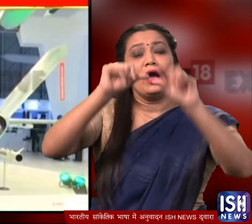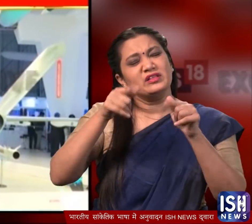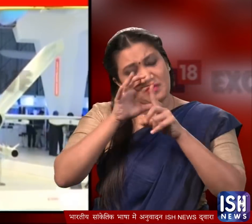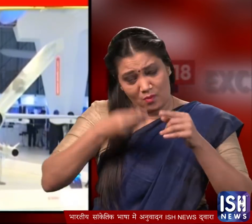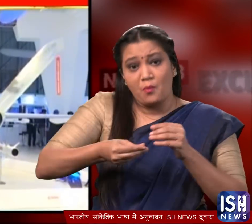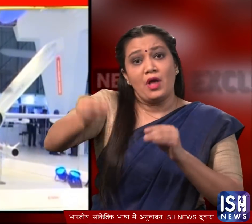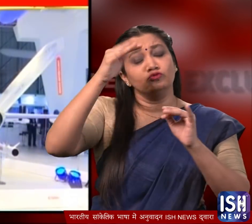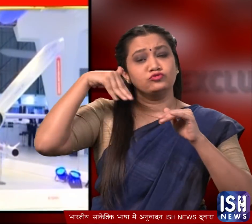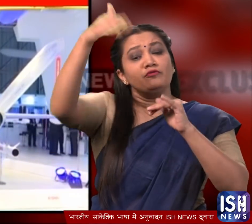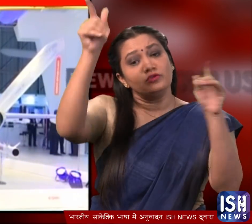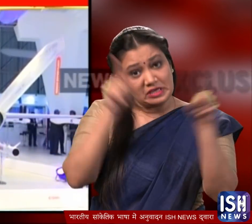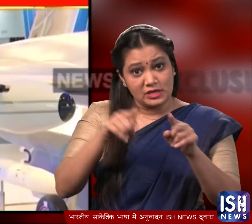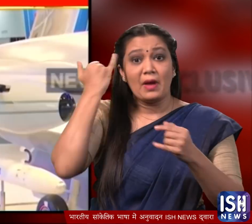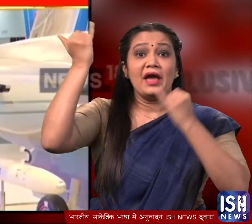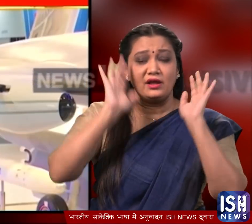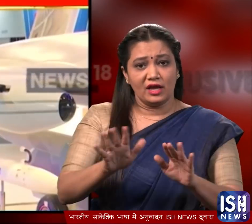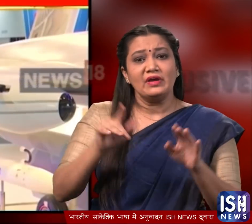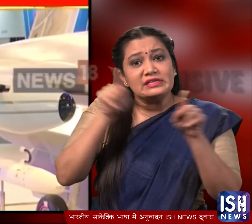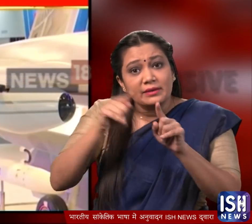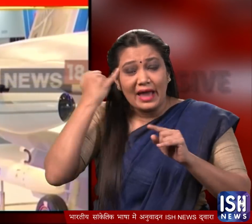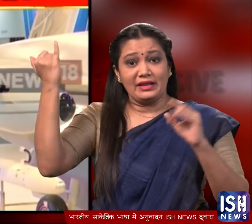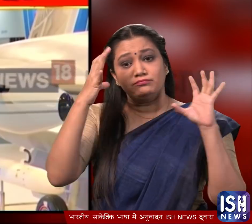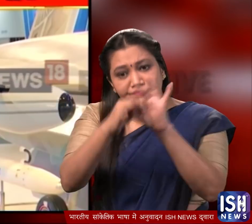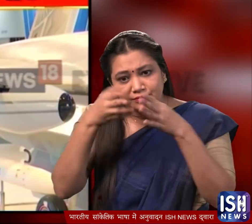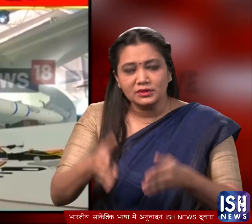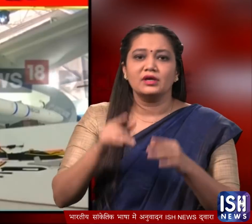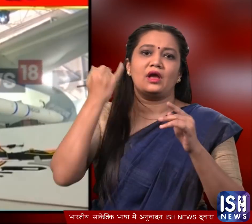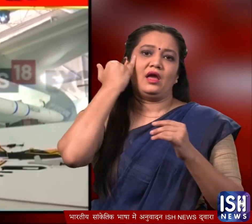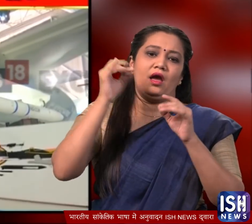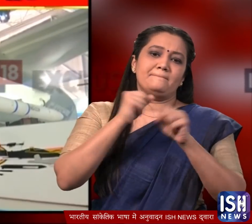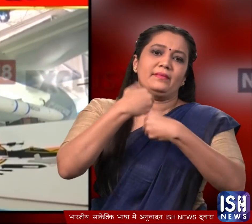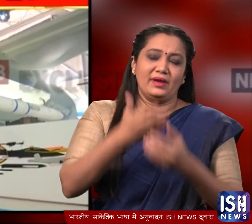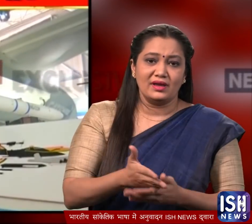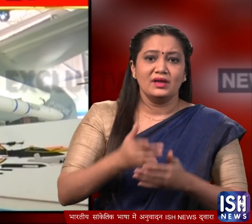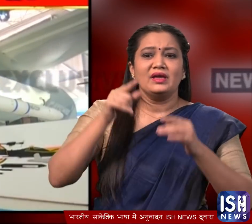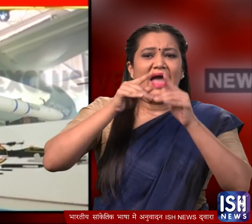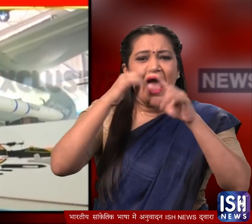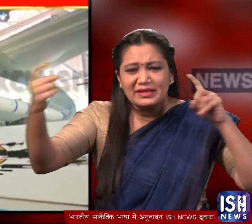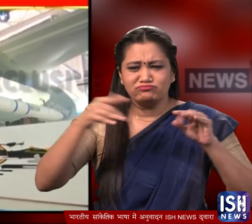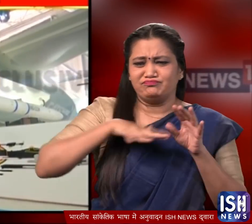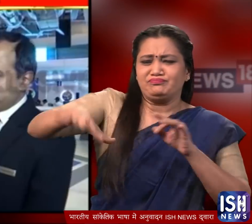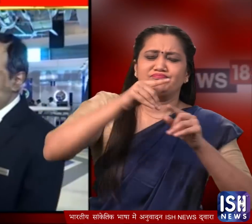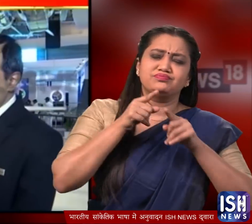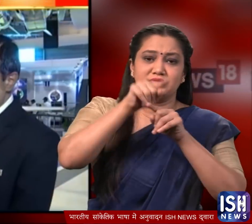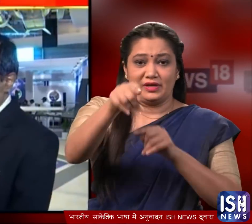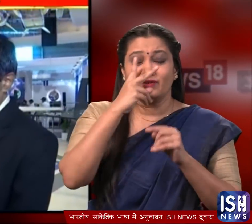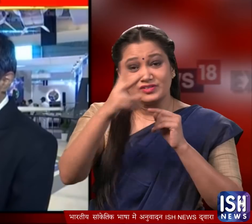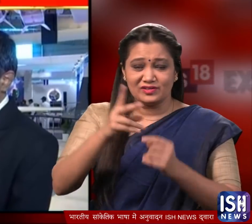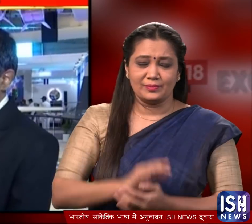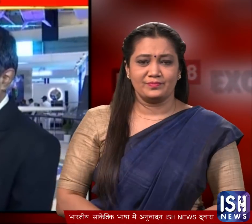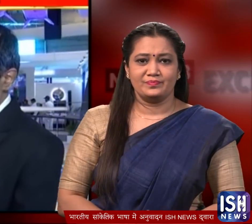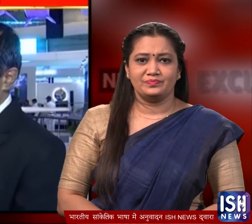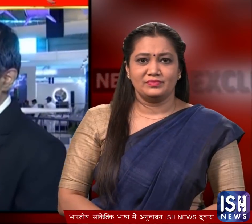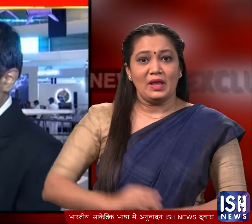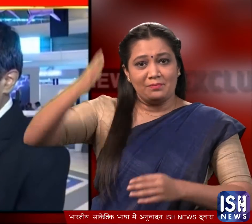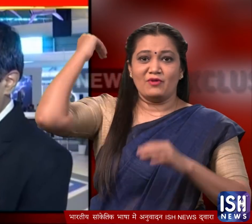में सबसे घातक हथियार साबित होंगे। इसी सोच के साथ ये ड्रोन बनाए गए हैं जो दुश्मन के घर में घुसकर वार कर पाएंगे। जैसे कि आपने देखा